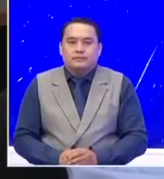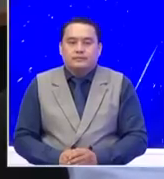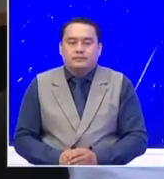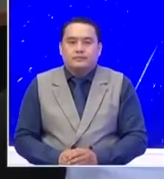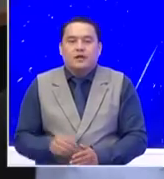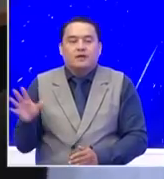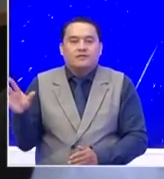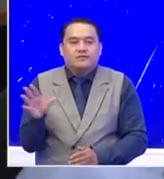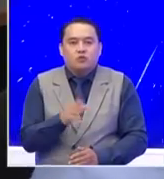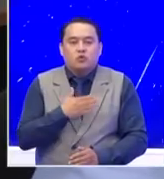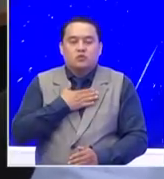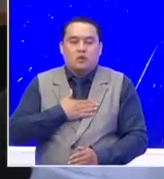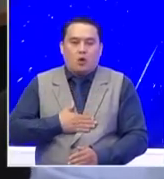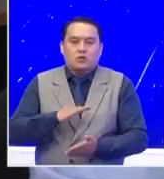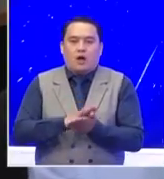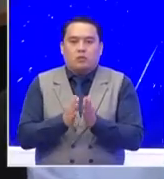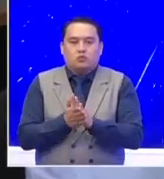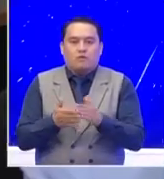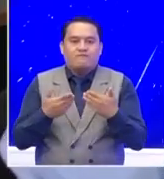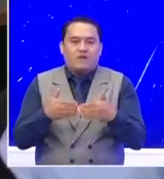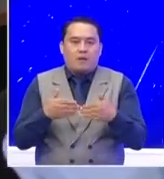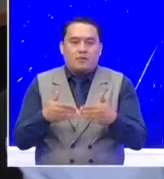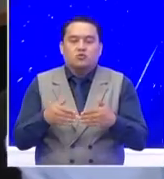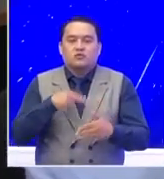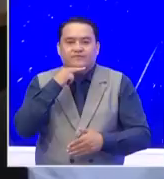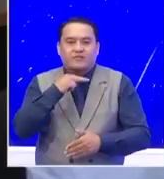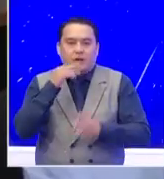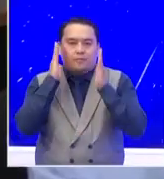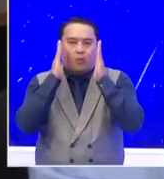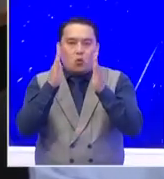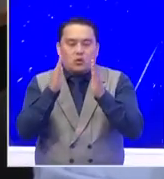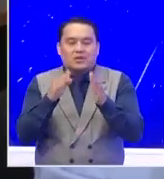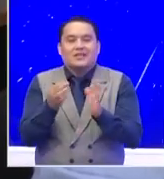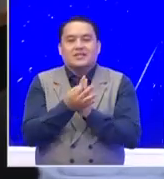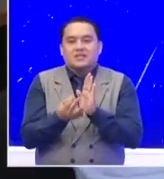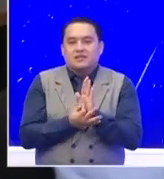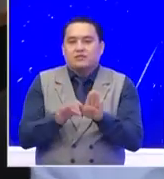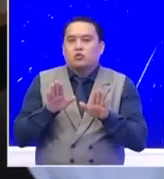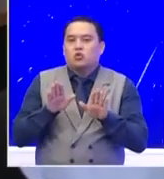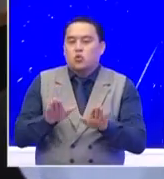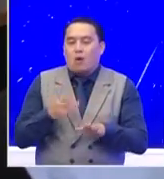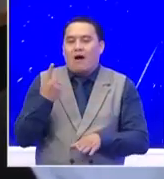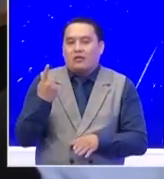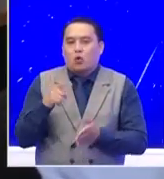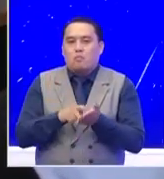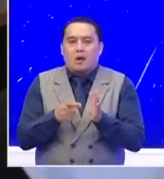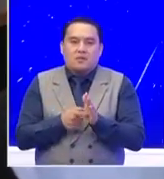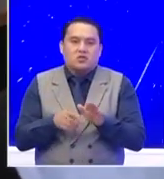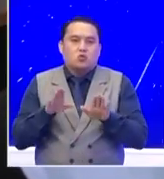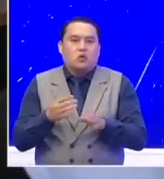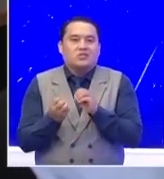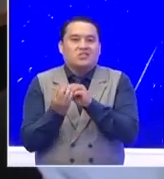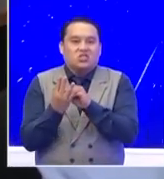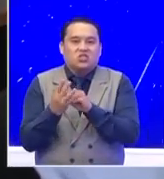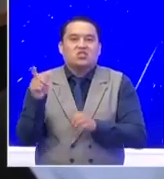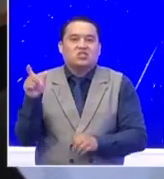Все должно проходить в спокойной обстановке, чтобы выпускники были сосредоточены только на самом тестировании. В одном помещении будет находиться лишь